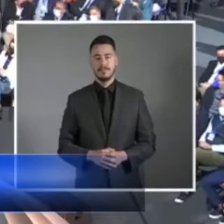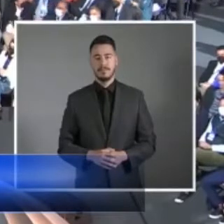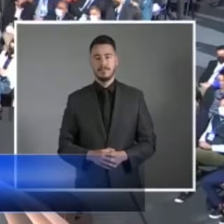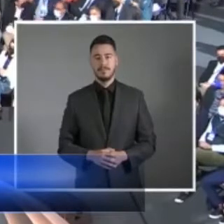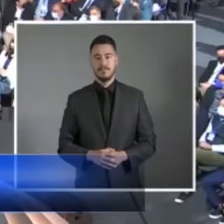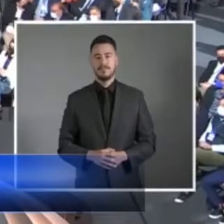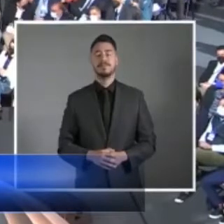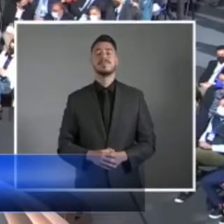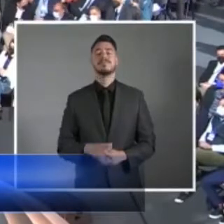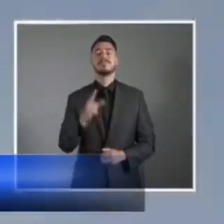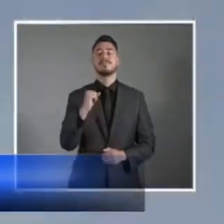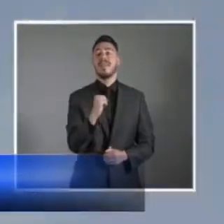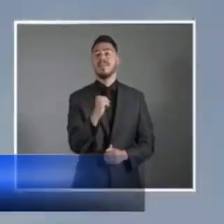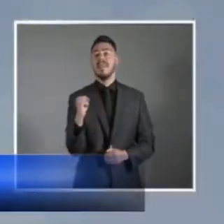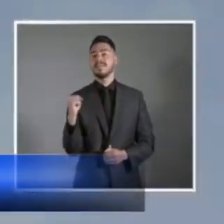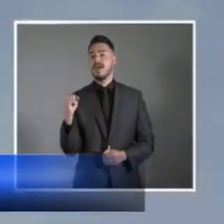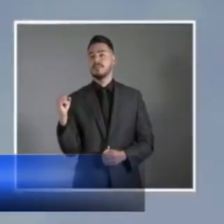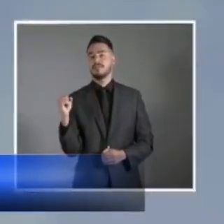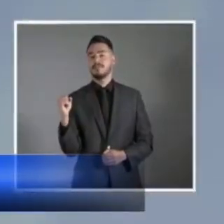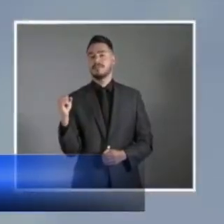Και στη δεξιά,